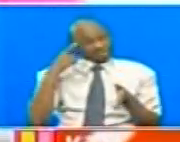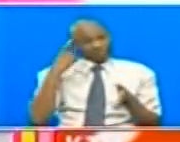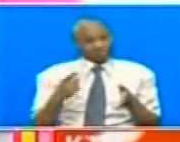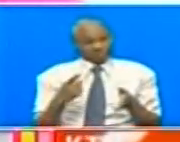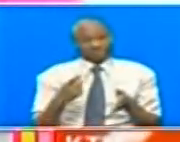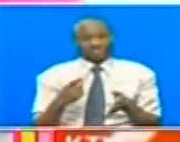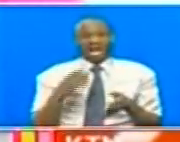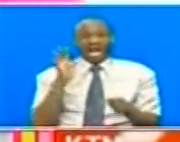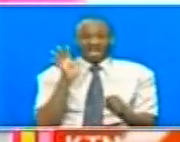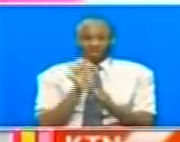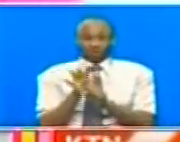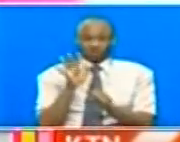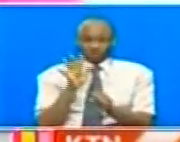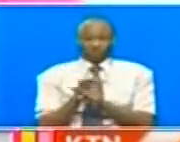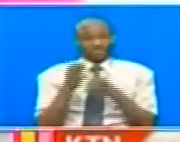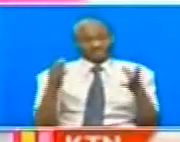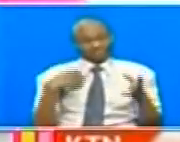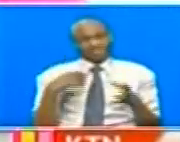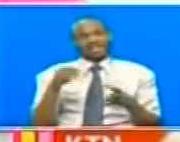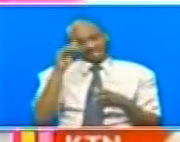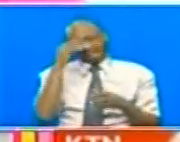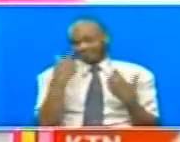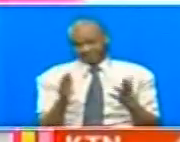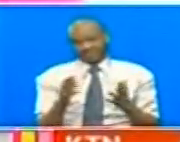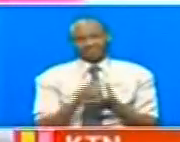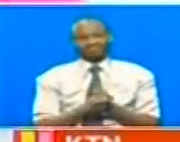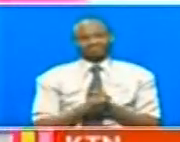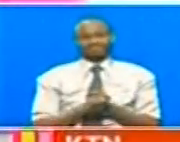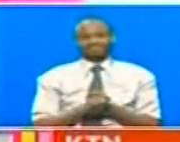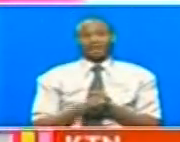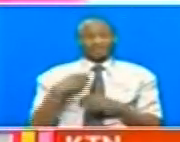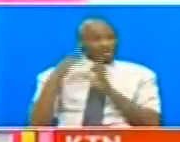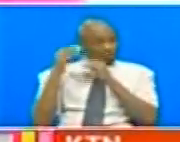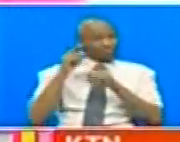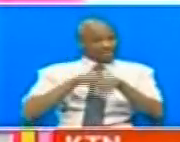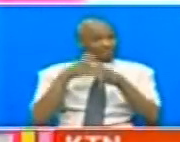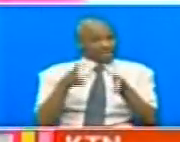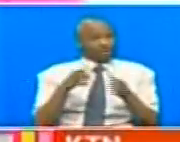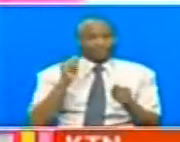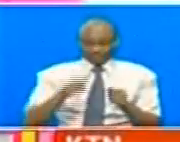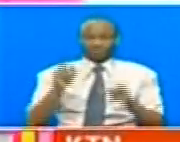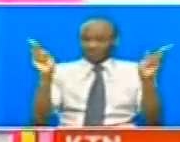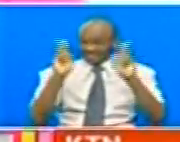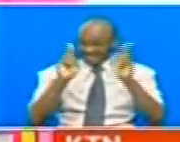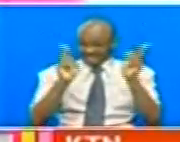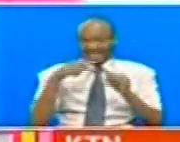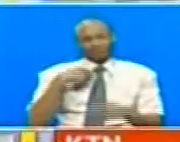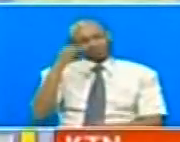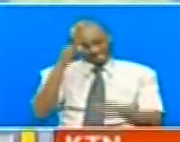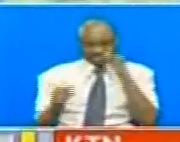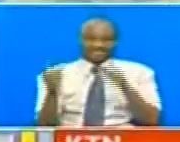a lot of things that I hope this time around I'll be ready up to the last